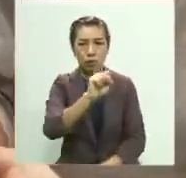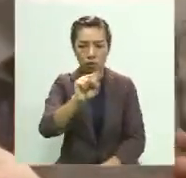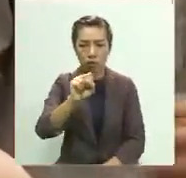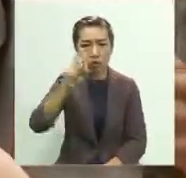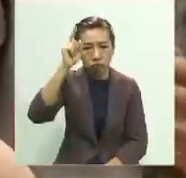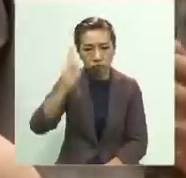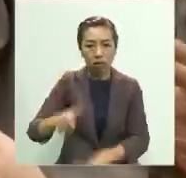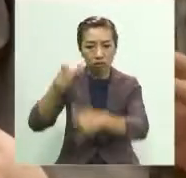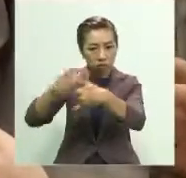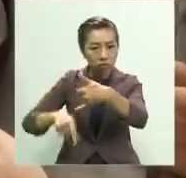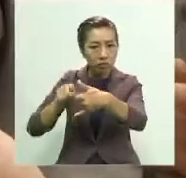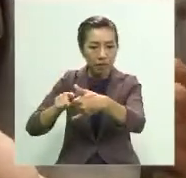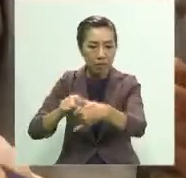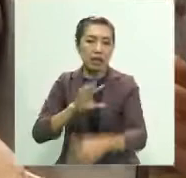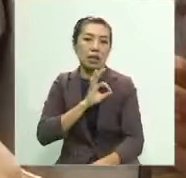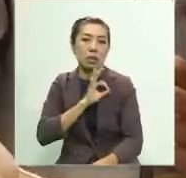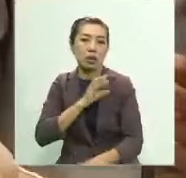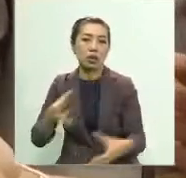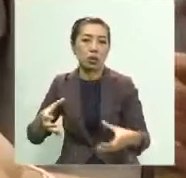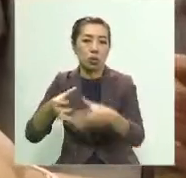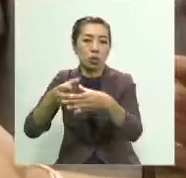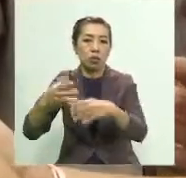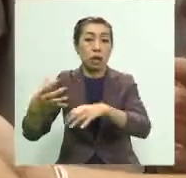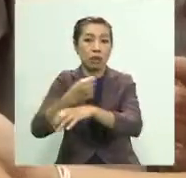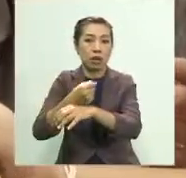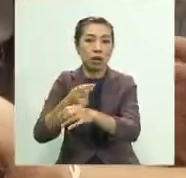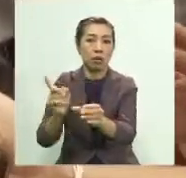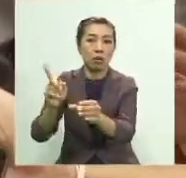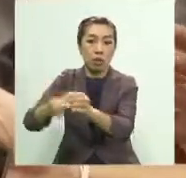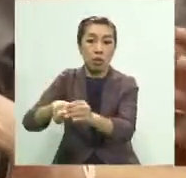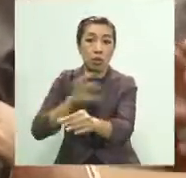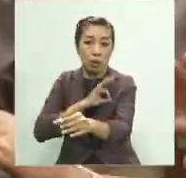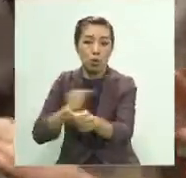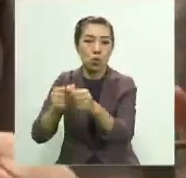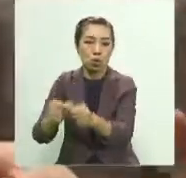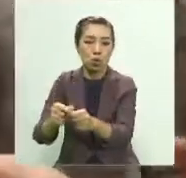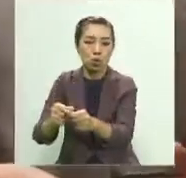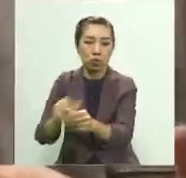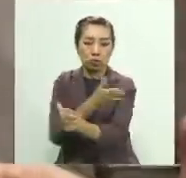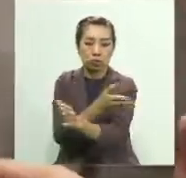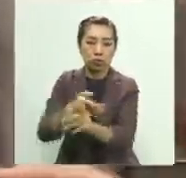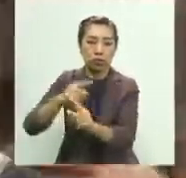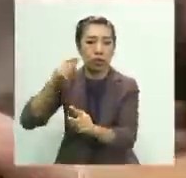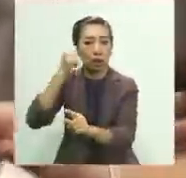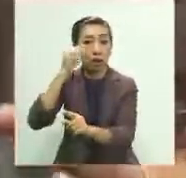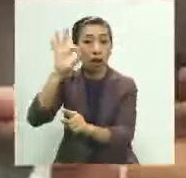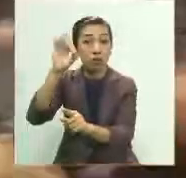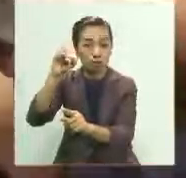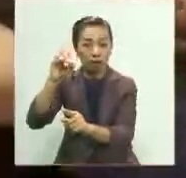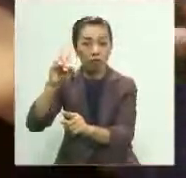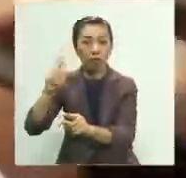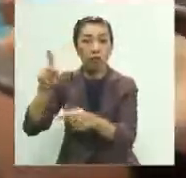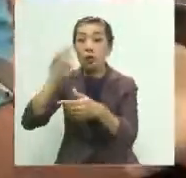องมีสภาพสมาชิกพรรค90วันก่อนวันเลือกตั้งนะคะเพราะฉะนั้นเนี่ยถ้าวันเลือกตั้งคือวัน